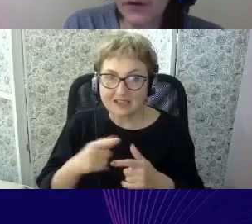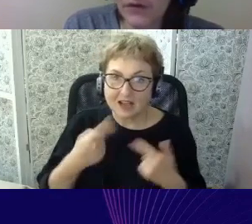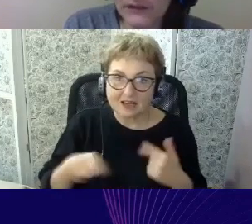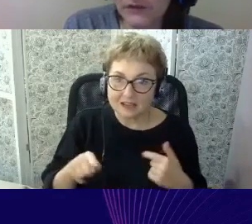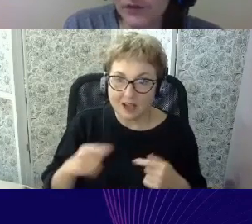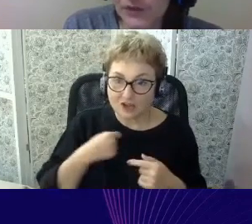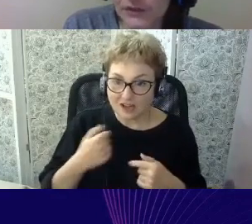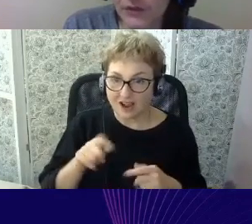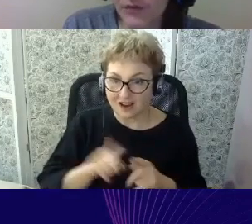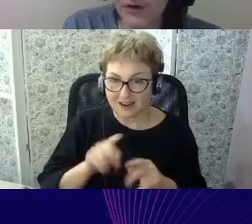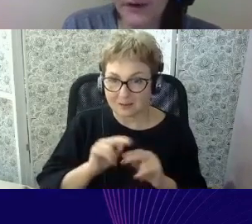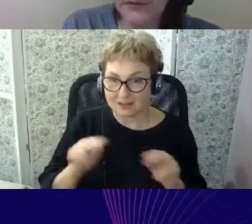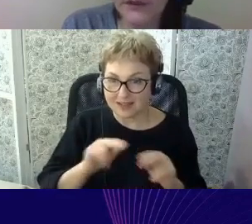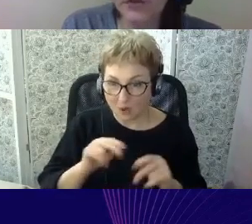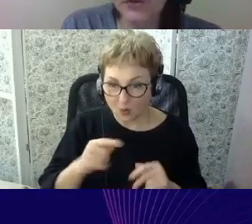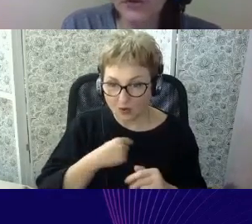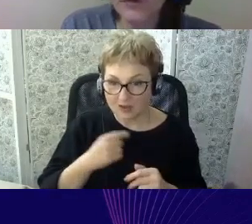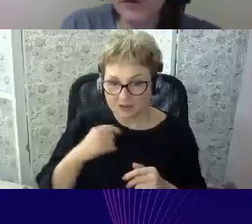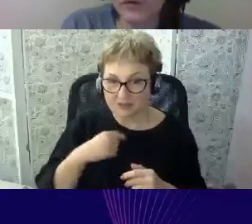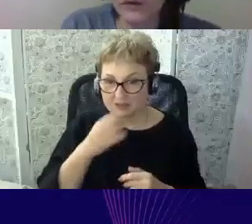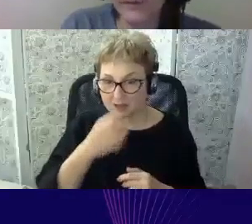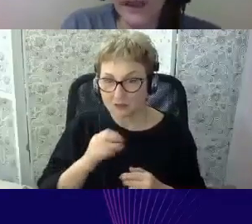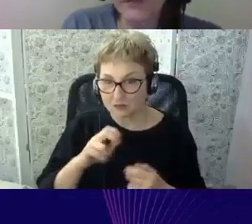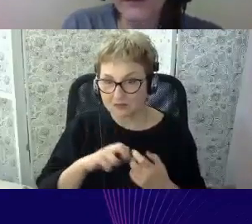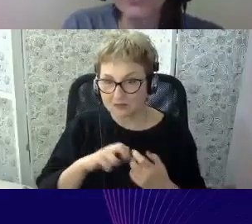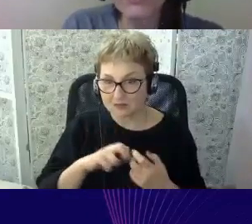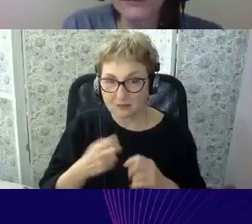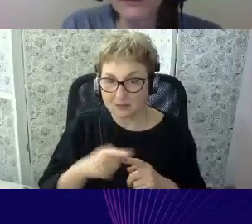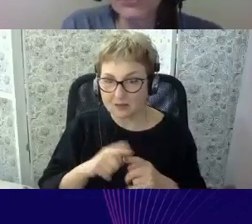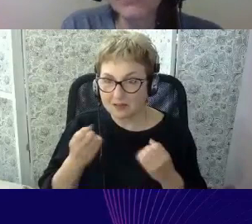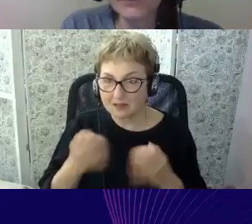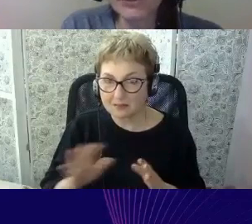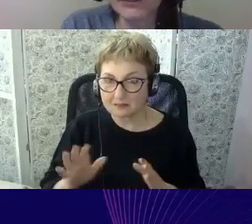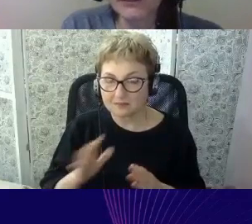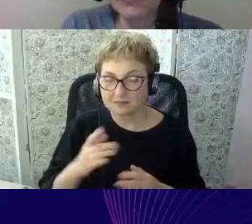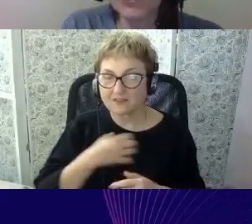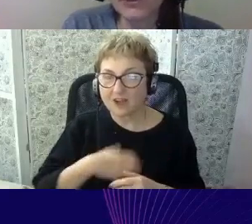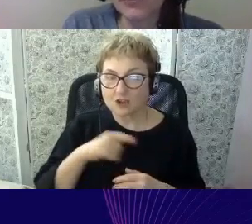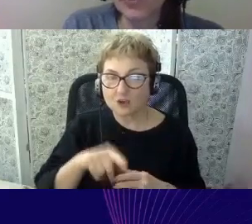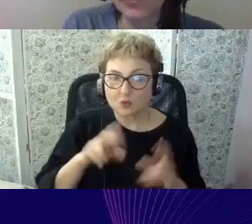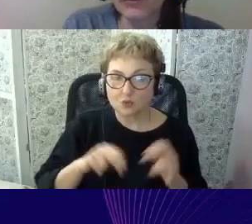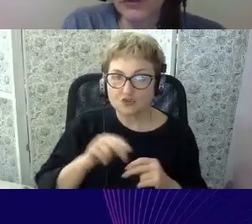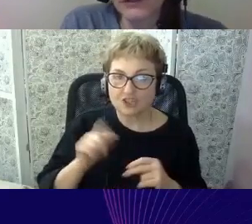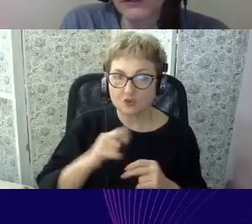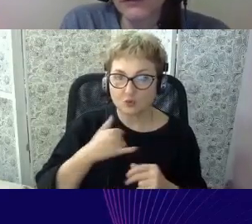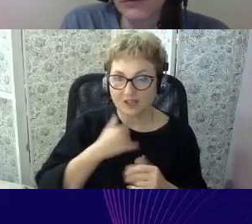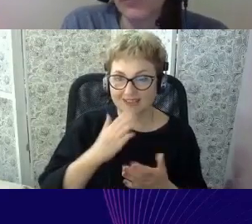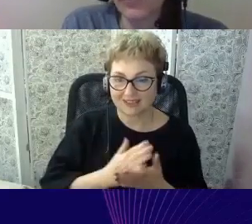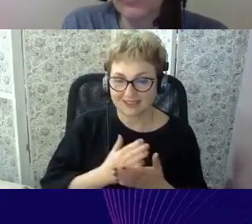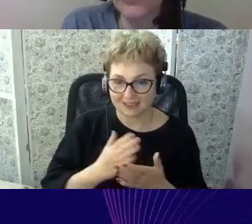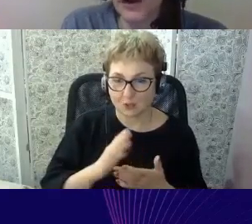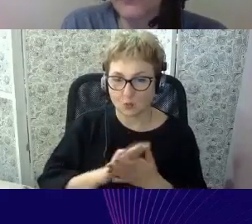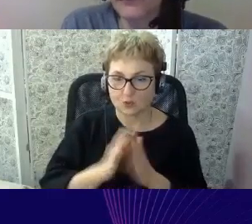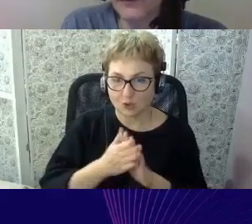как педагог, столкнувшись с такой проблемой, скажу, что это непросто. Потому что здесь, конечно же, важно и учесть то, что у нас есть, ну,